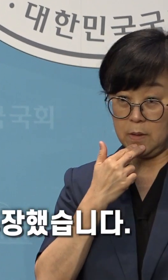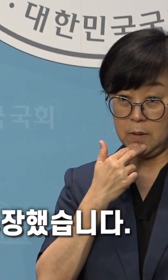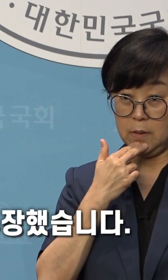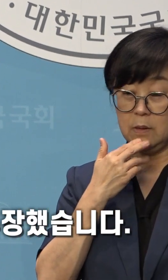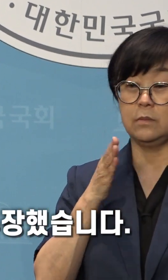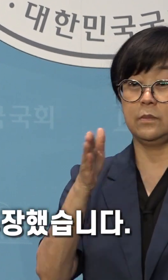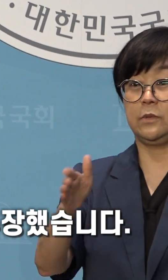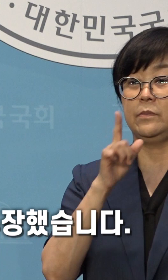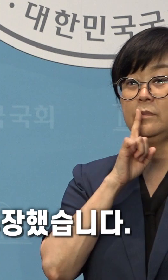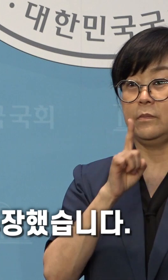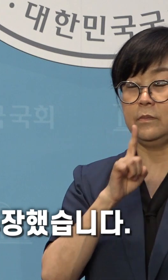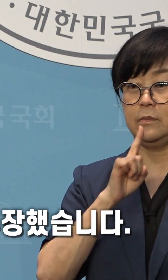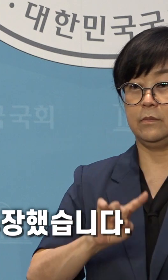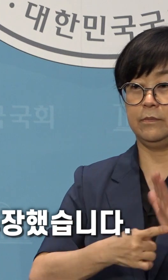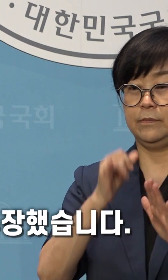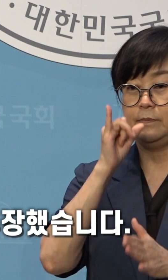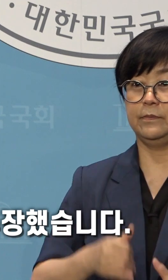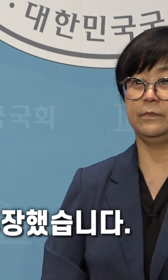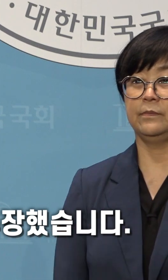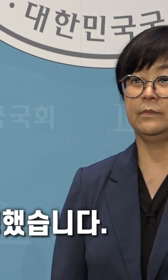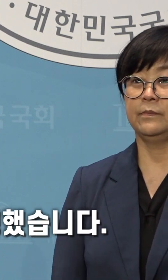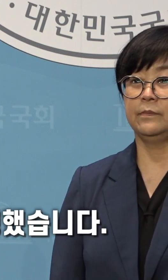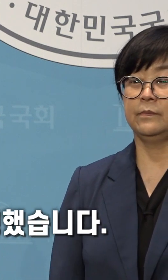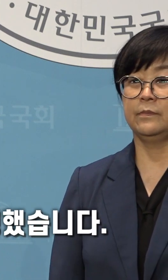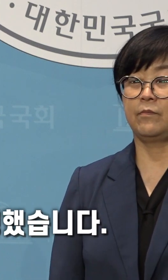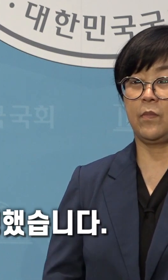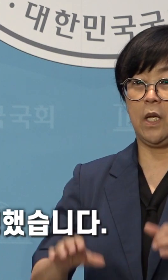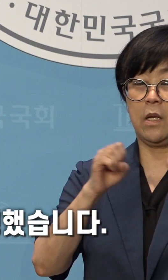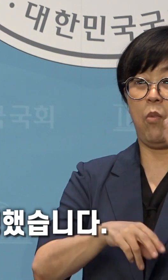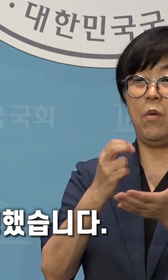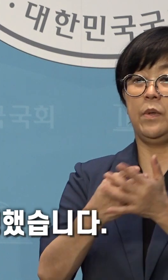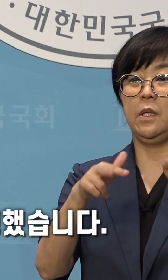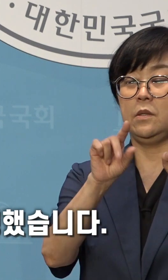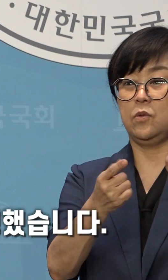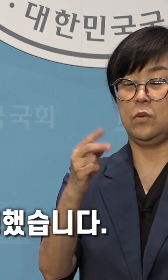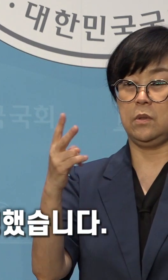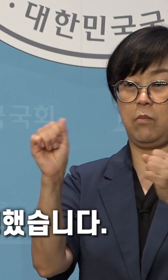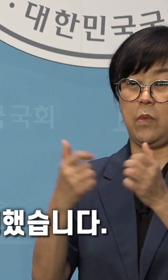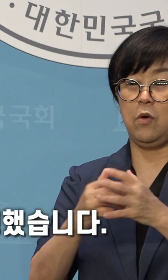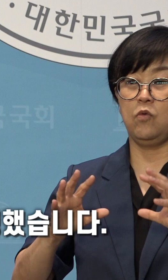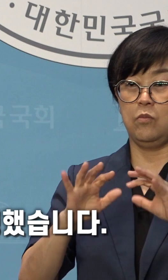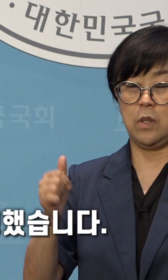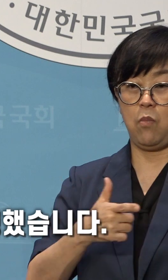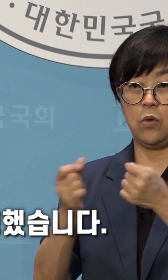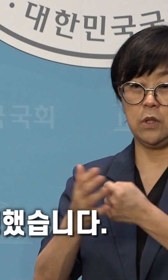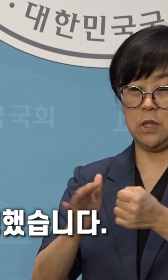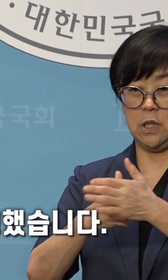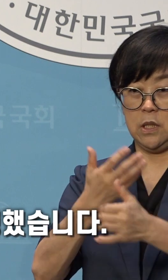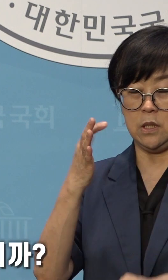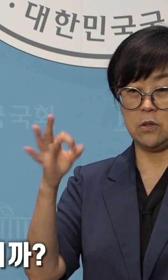갈 수밖에 없다고 주장했습니다. 헌법 제1조 2항의 국민 주권을